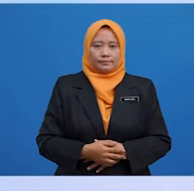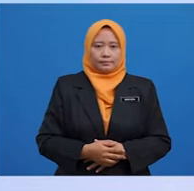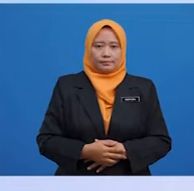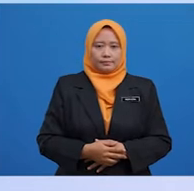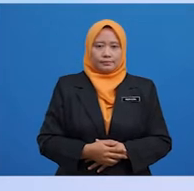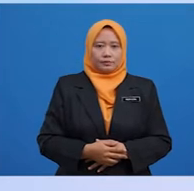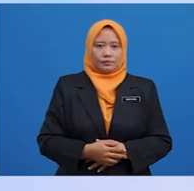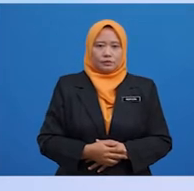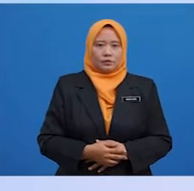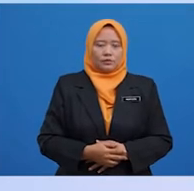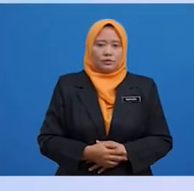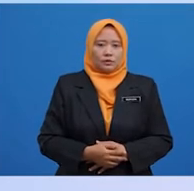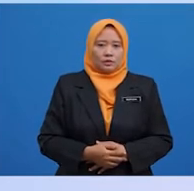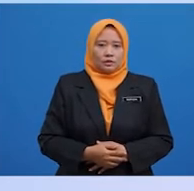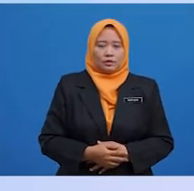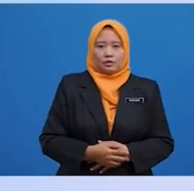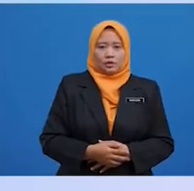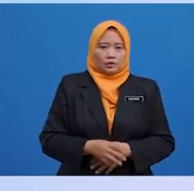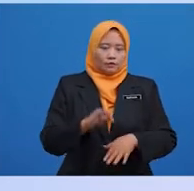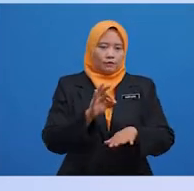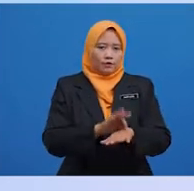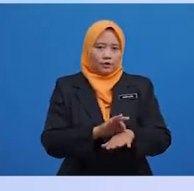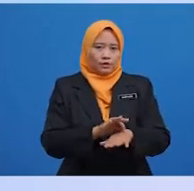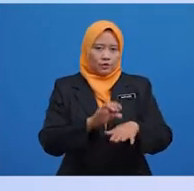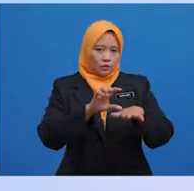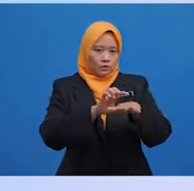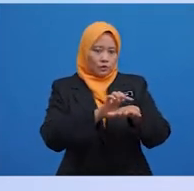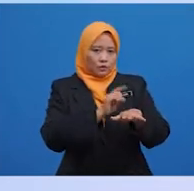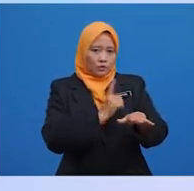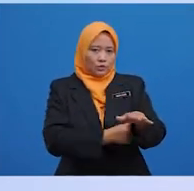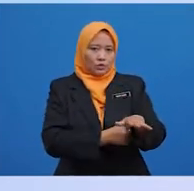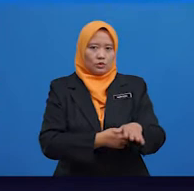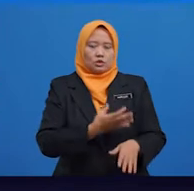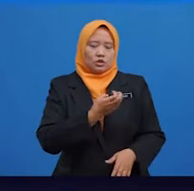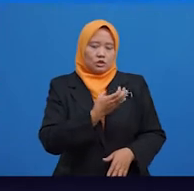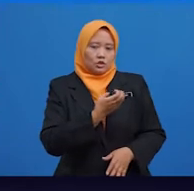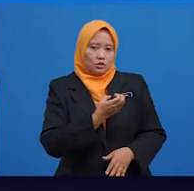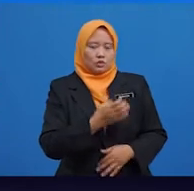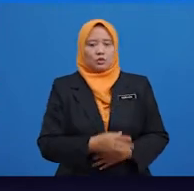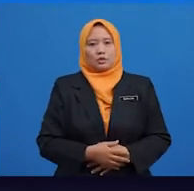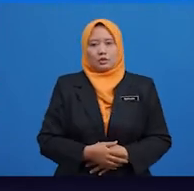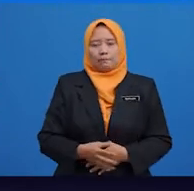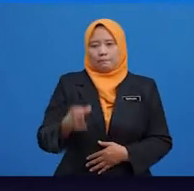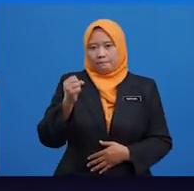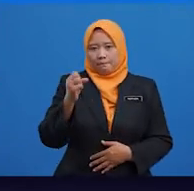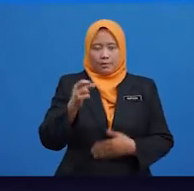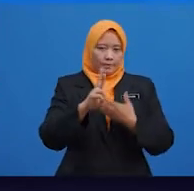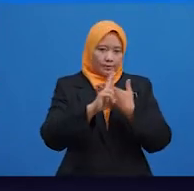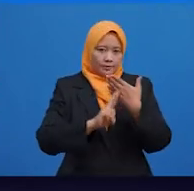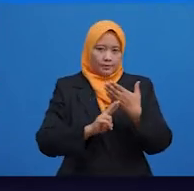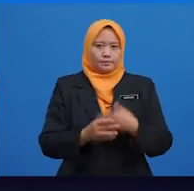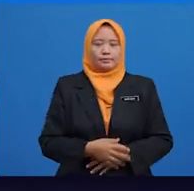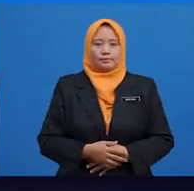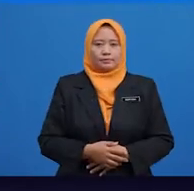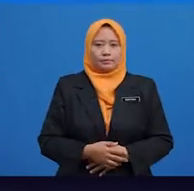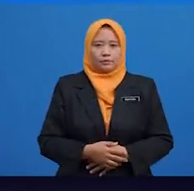Ya, jawapannya fasa otot jantung mengepam darah. Baiklah, mari kita imbas